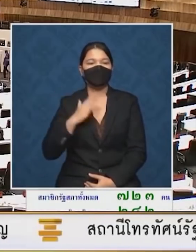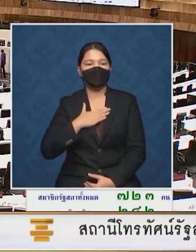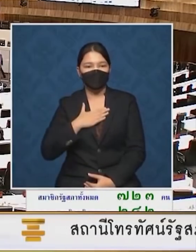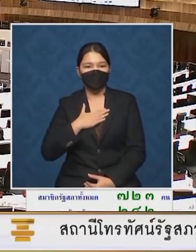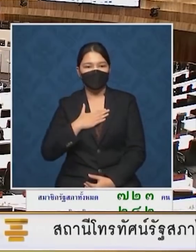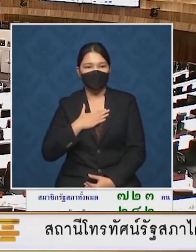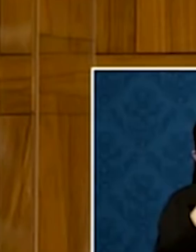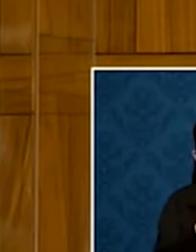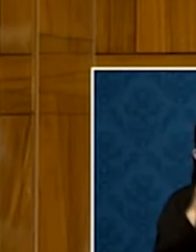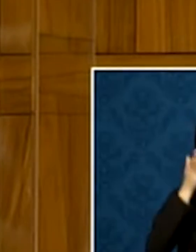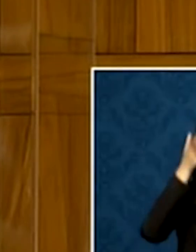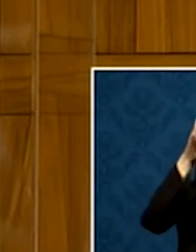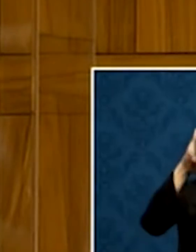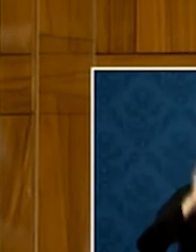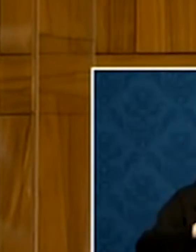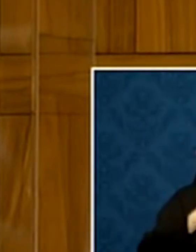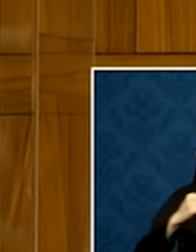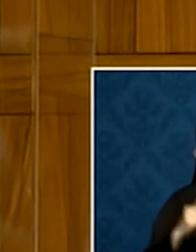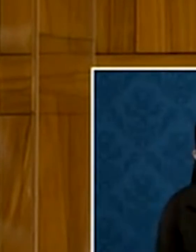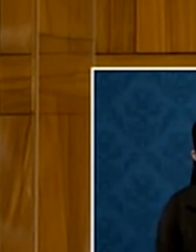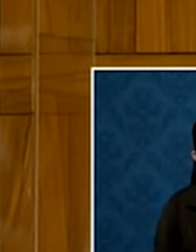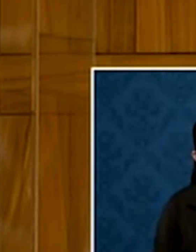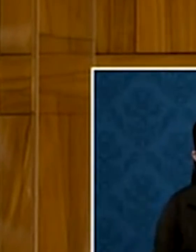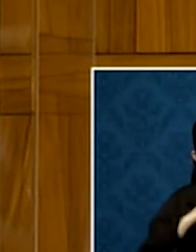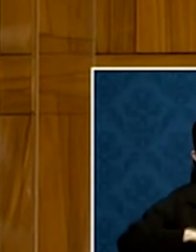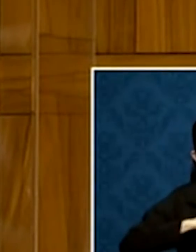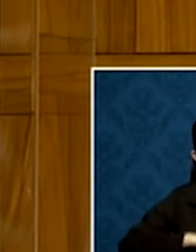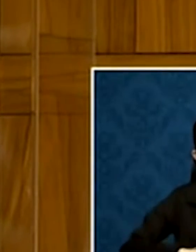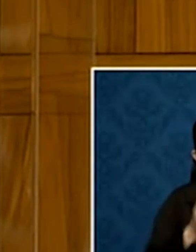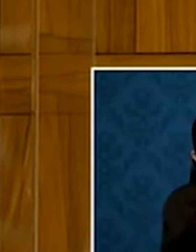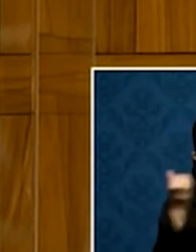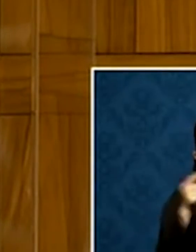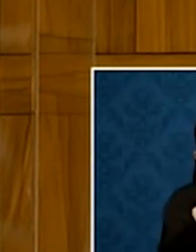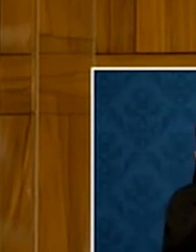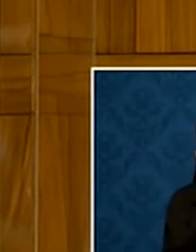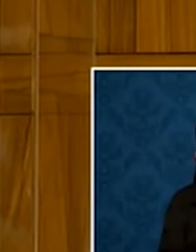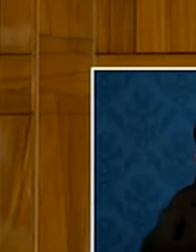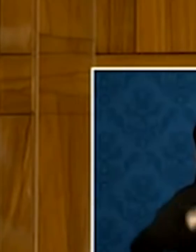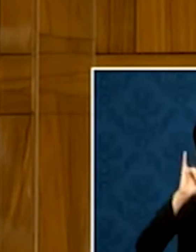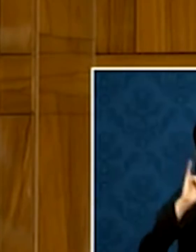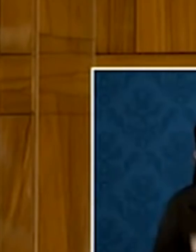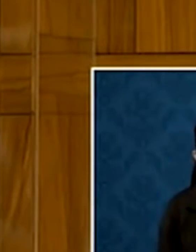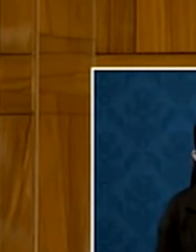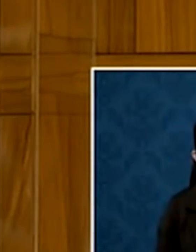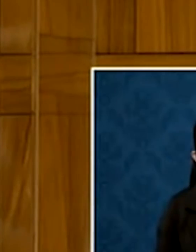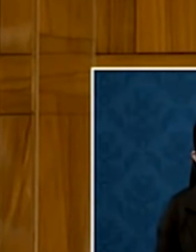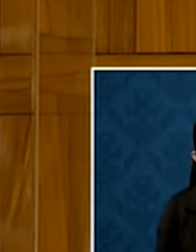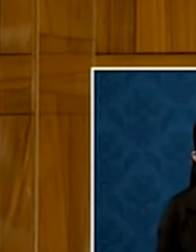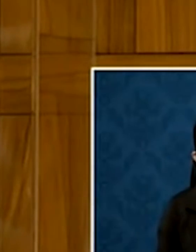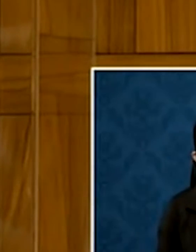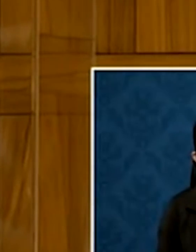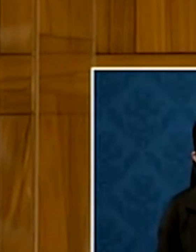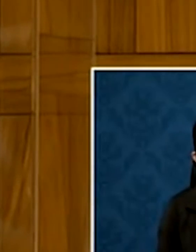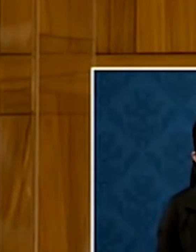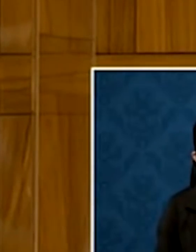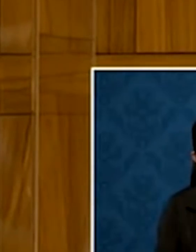ถึงอย่างมากคือในช่วงที่นางสาวชนทิชาแจ้งเร็วหรือลูกเกดผู้ต้องหาคดี112แกนนำกลุ่มฟื้นฟูประชา